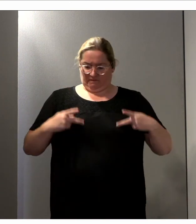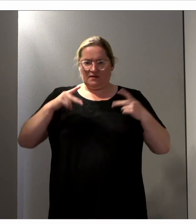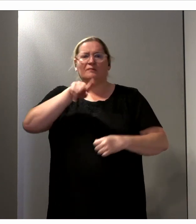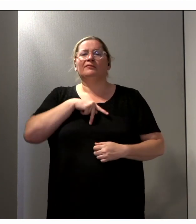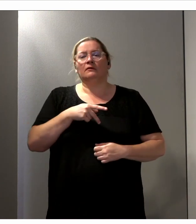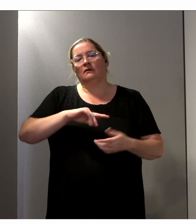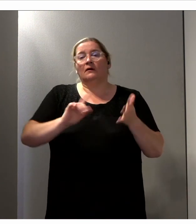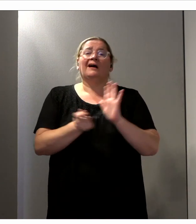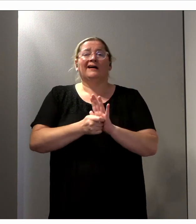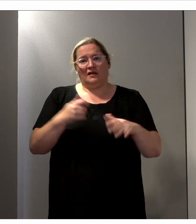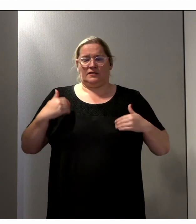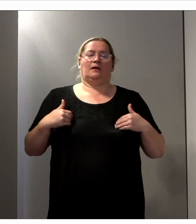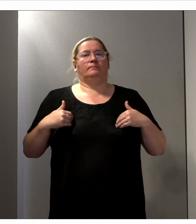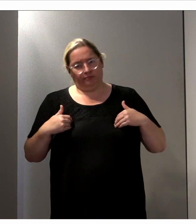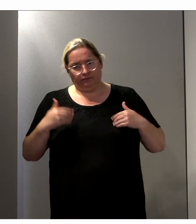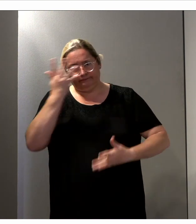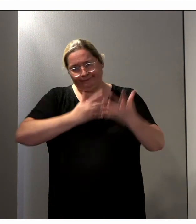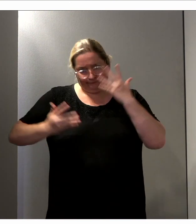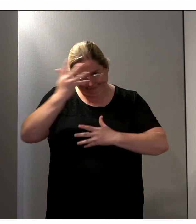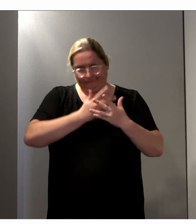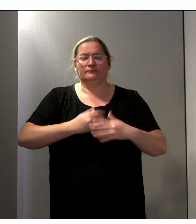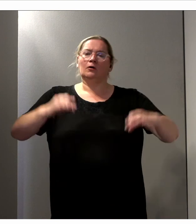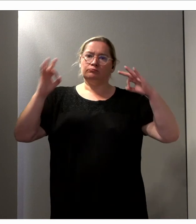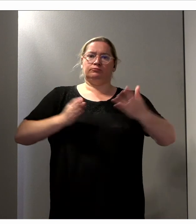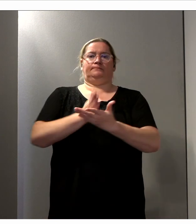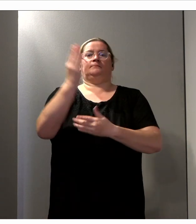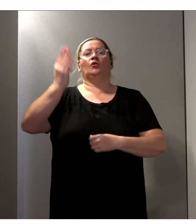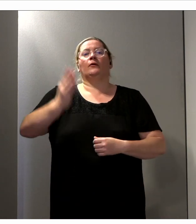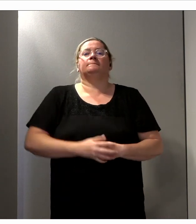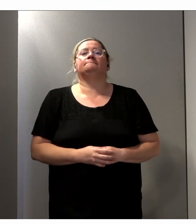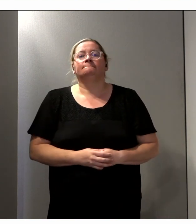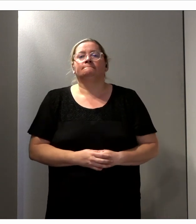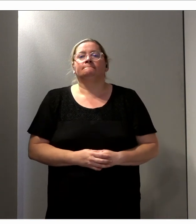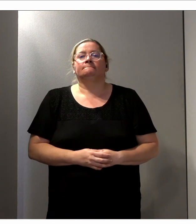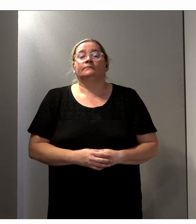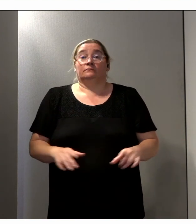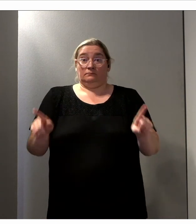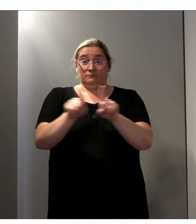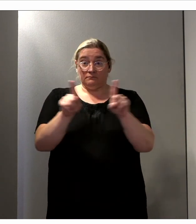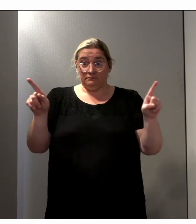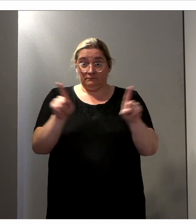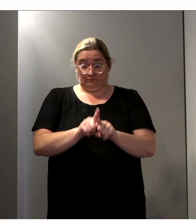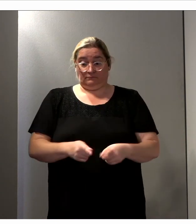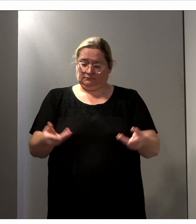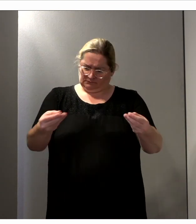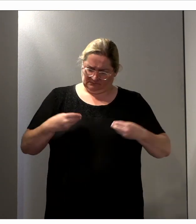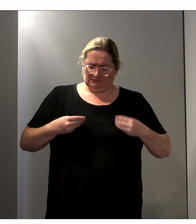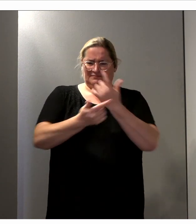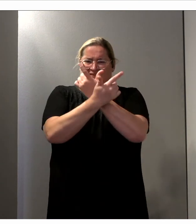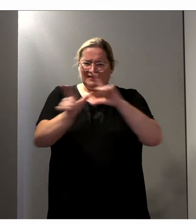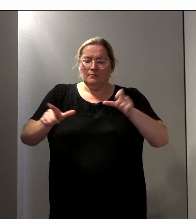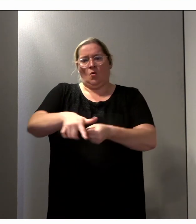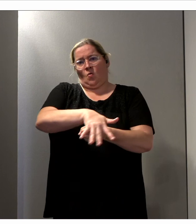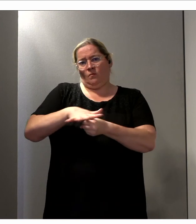notre handicap, la survenue de notre handicap. Le fait de jouir aussi d'une totale liberté,